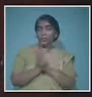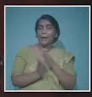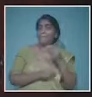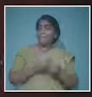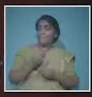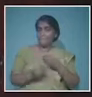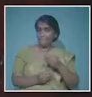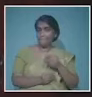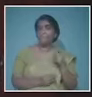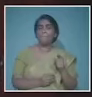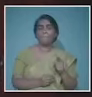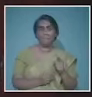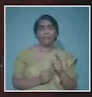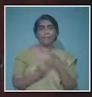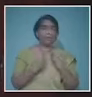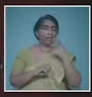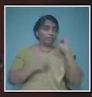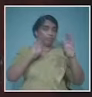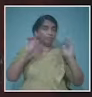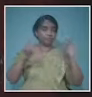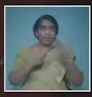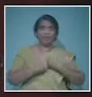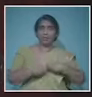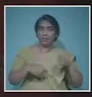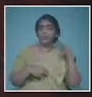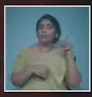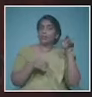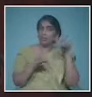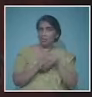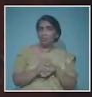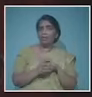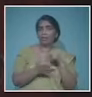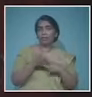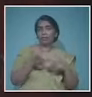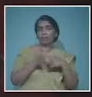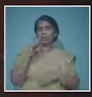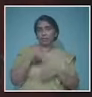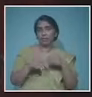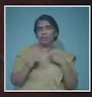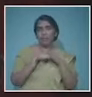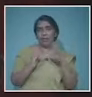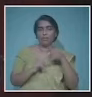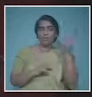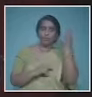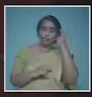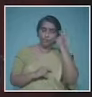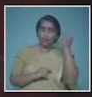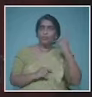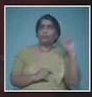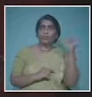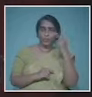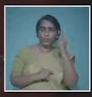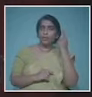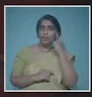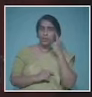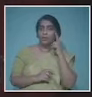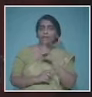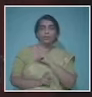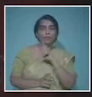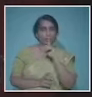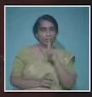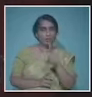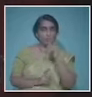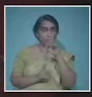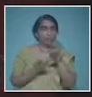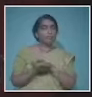vyavasayakayanda dewal bedala denawai kiyala mama dannawa eka athuleth wenne deshapalane api gangwala inna hemoma dannawa. Enisa mama obathumata kiyenawa